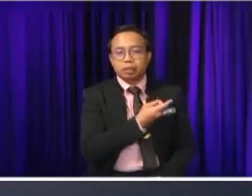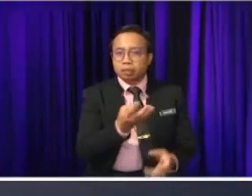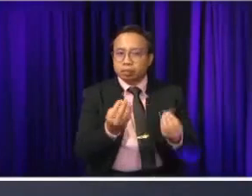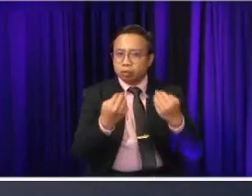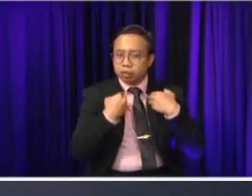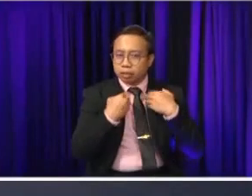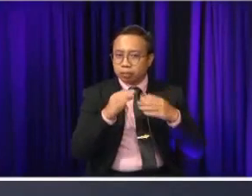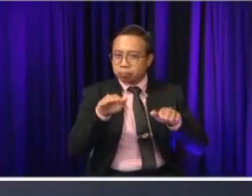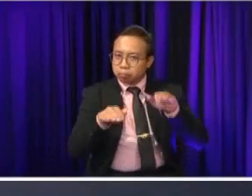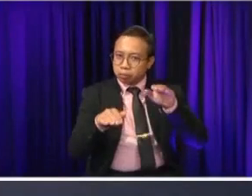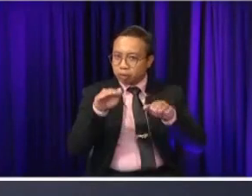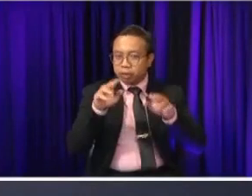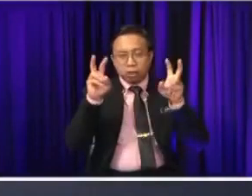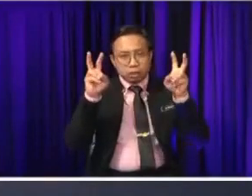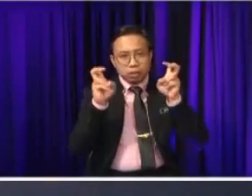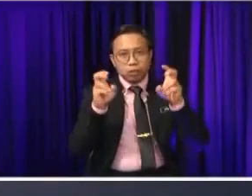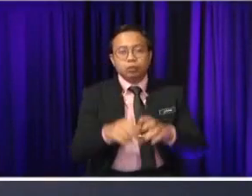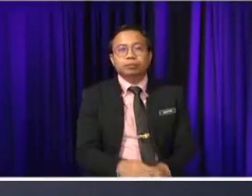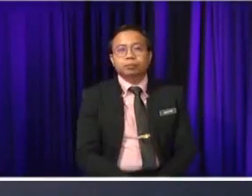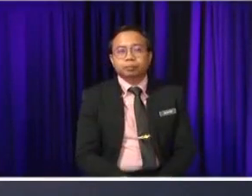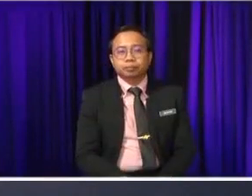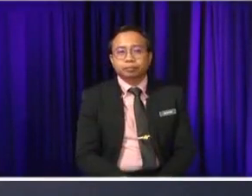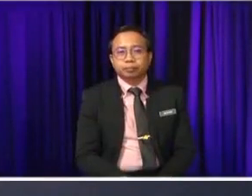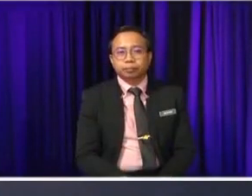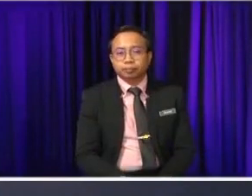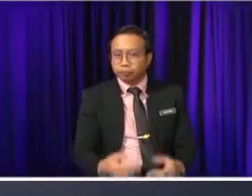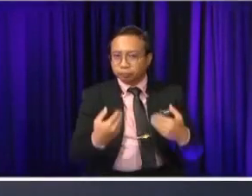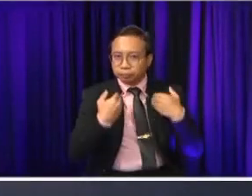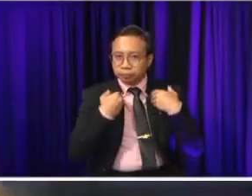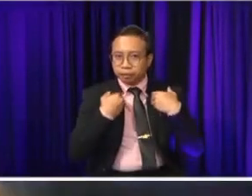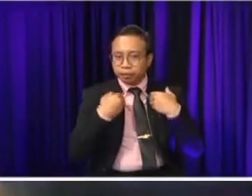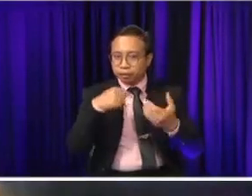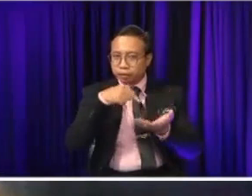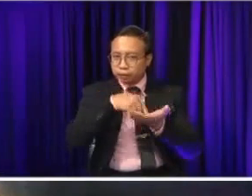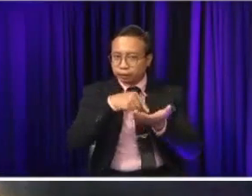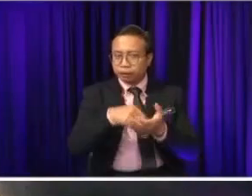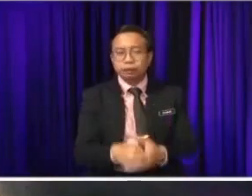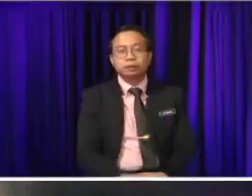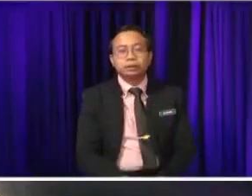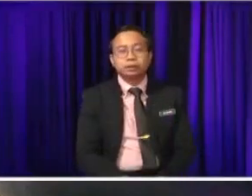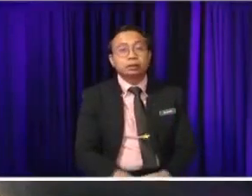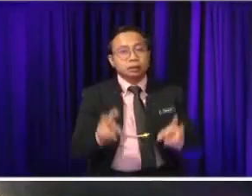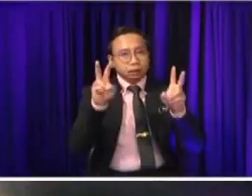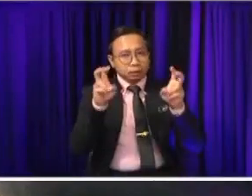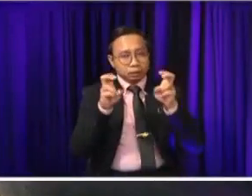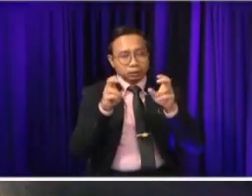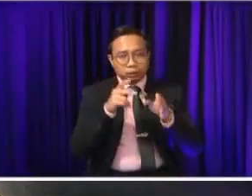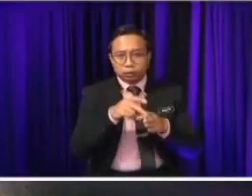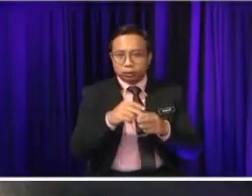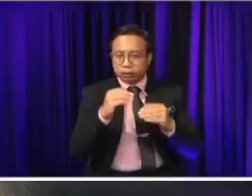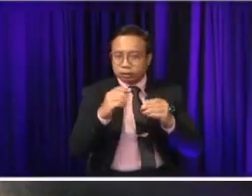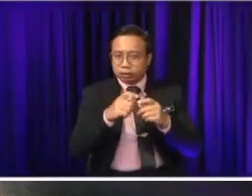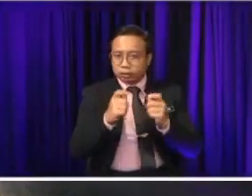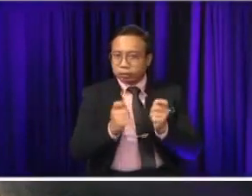dikontrol tajukkan jadi kalau kita tengok sini pun boleh yaitu tahajud pertandingan peringkat sekolah